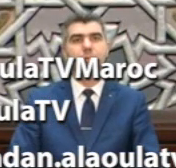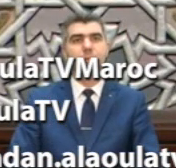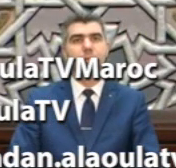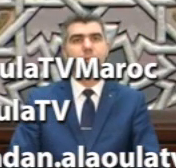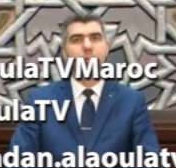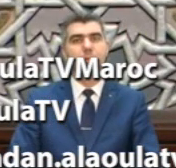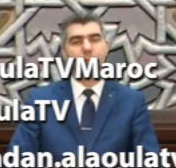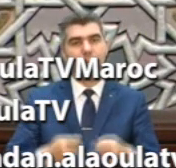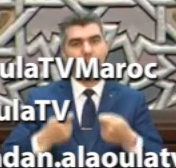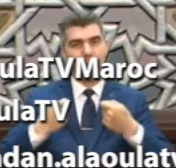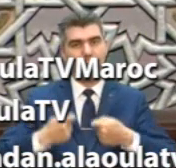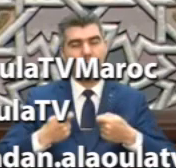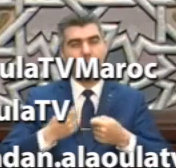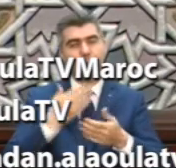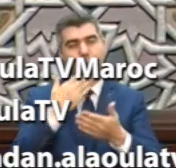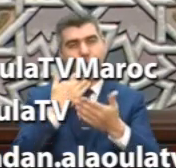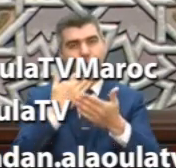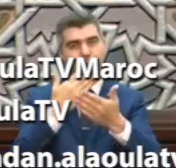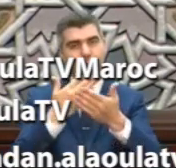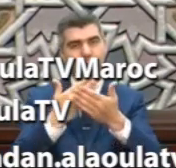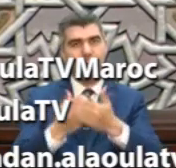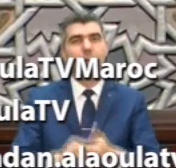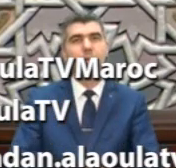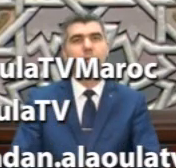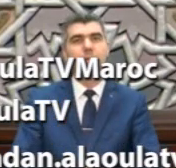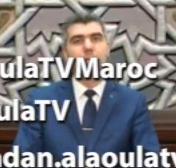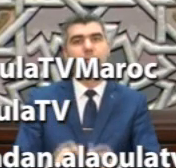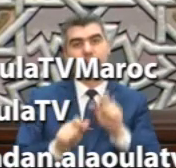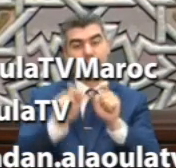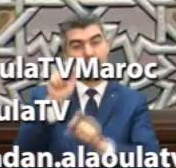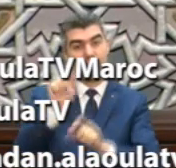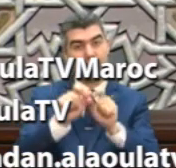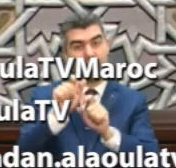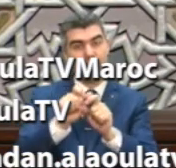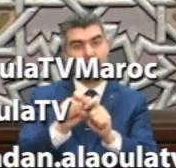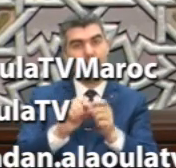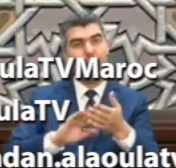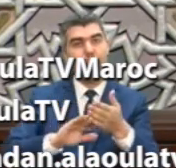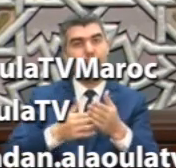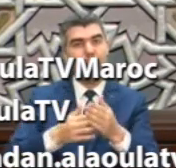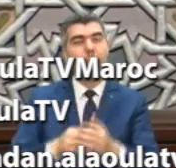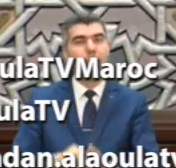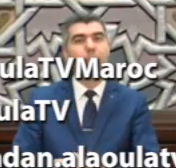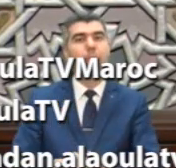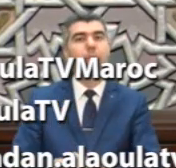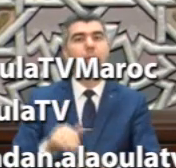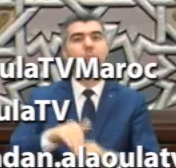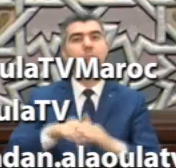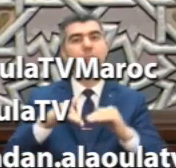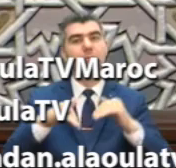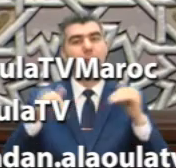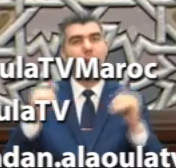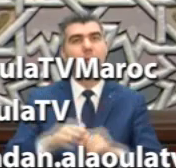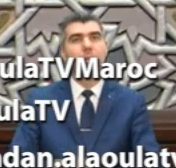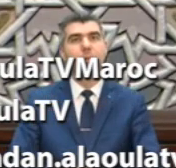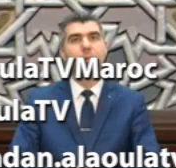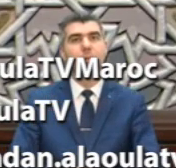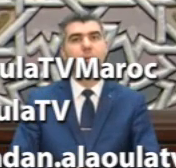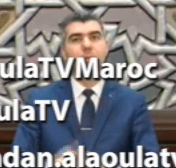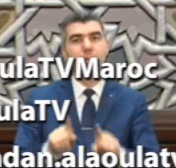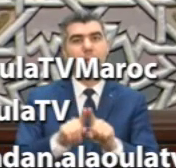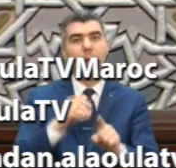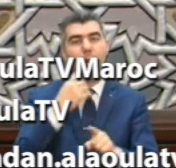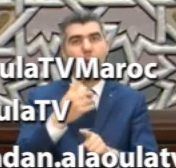السيدة الرئيس، شكرا السيدة الرئيسة المحترمة، السيدات والسادة النائبات والنواب المحترمين، ليلة القدر